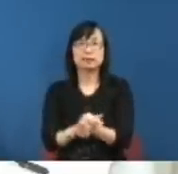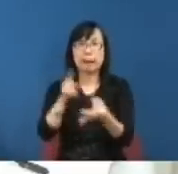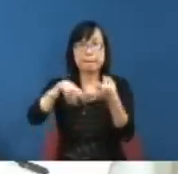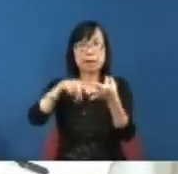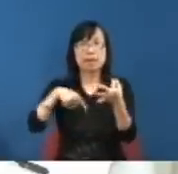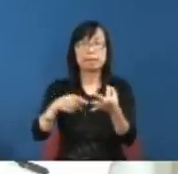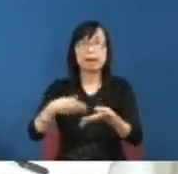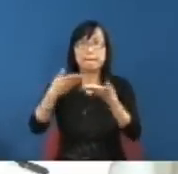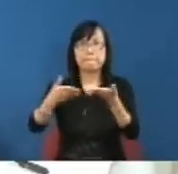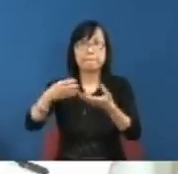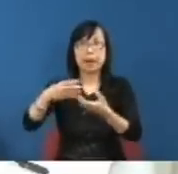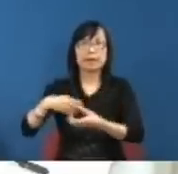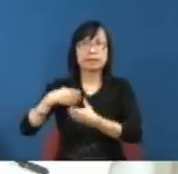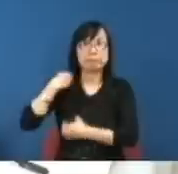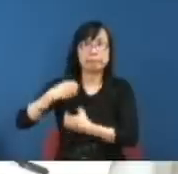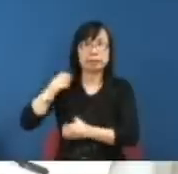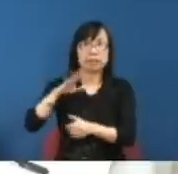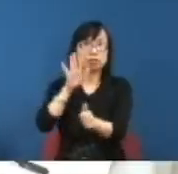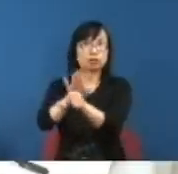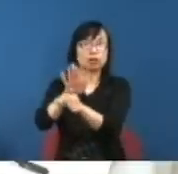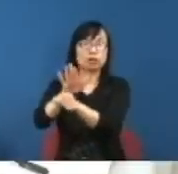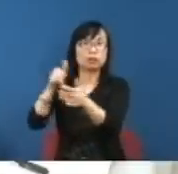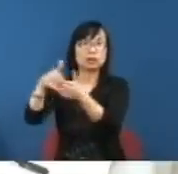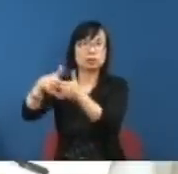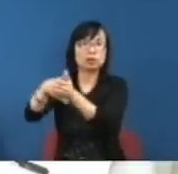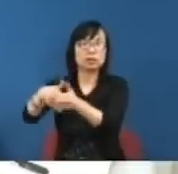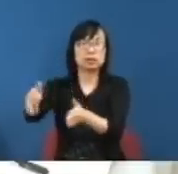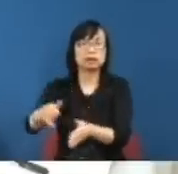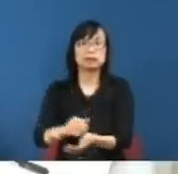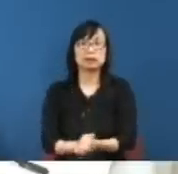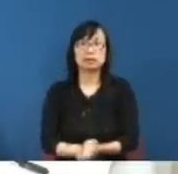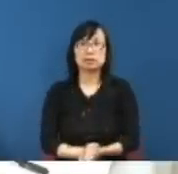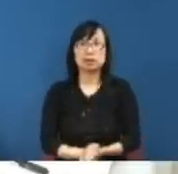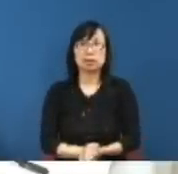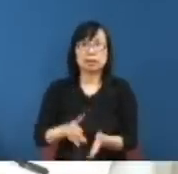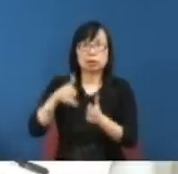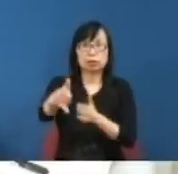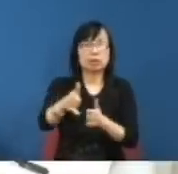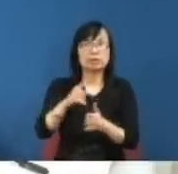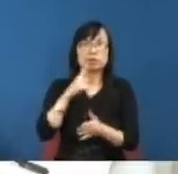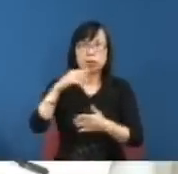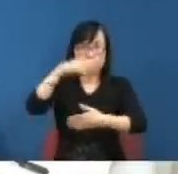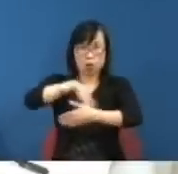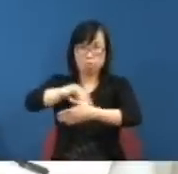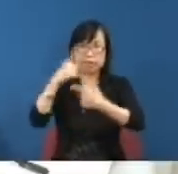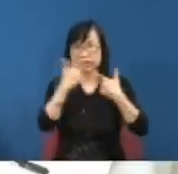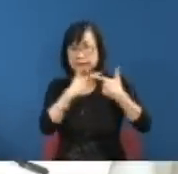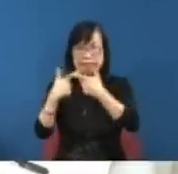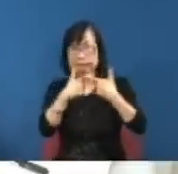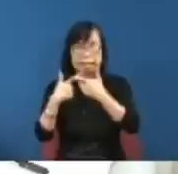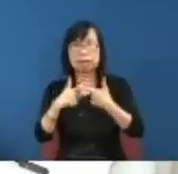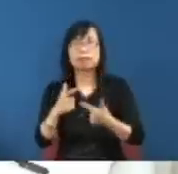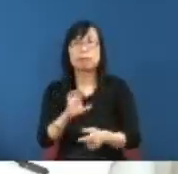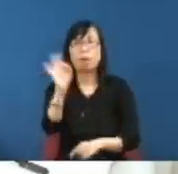兵係阻止呢個革命軍嘅前進，終於之後就令到嗰場嘅內戰咧係冇